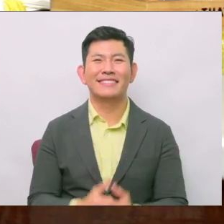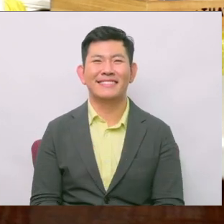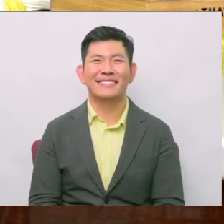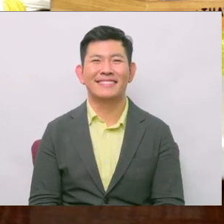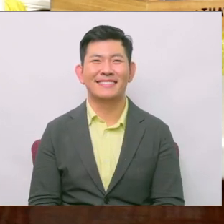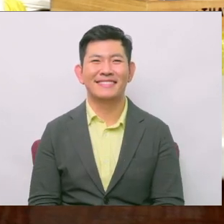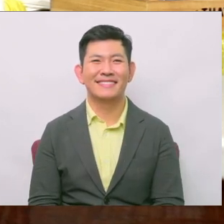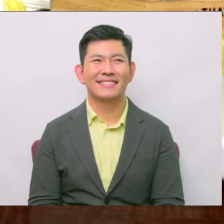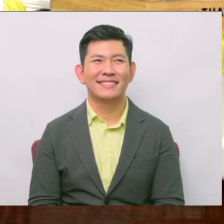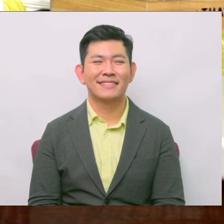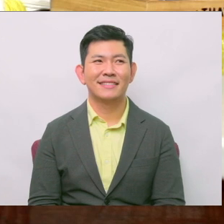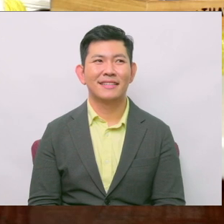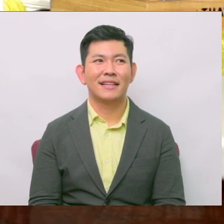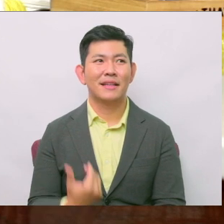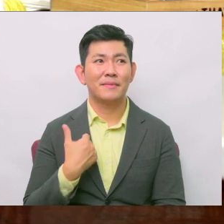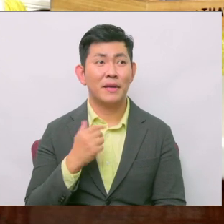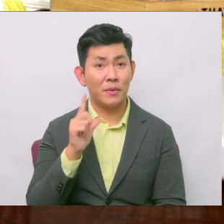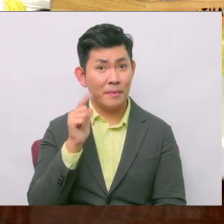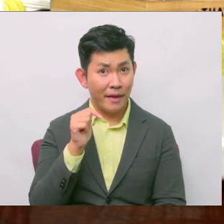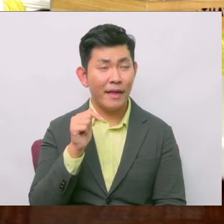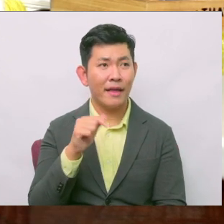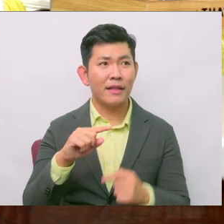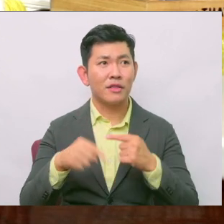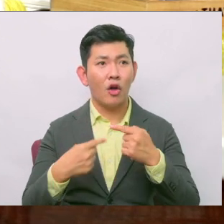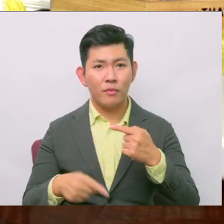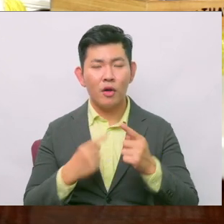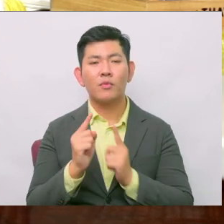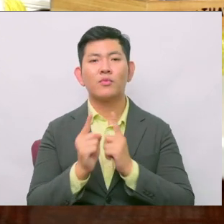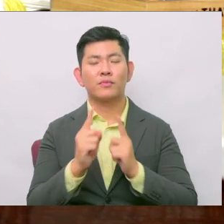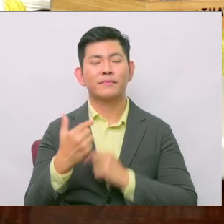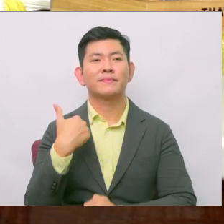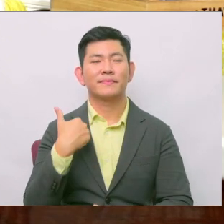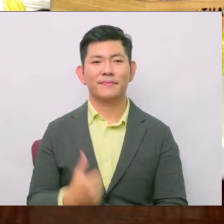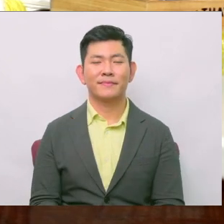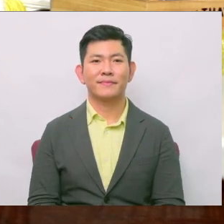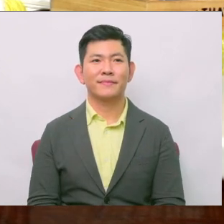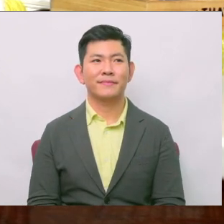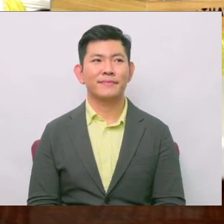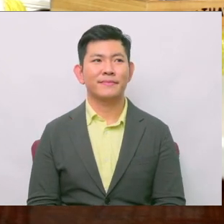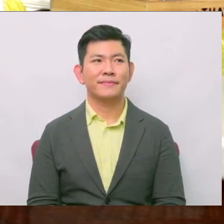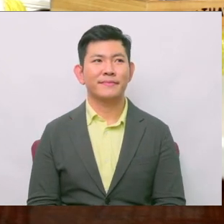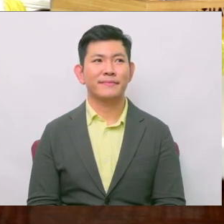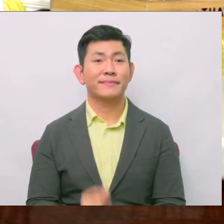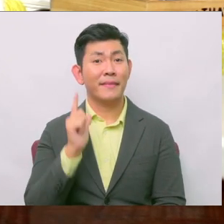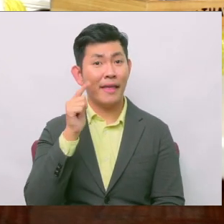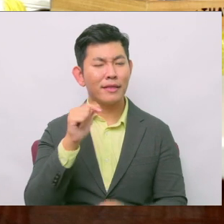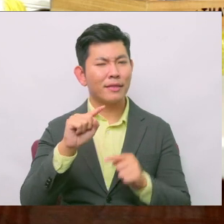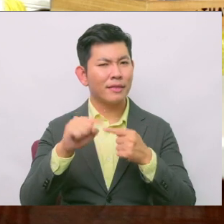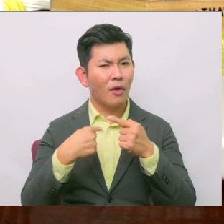โอ้ยคุณแม่นัสรีเห็นไหมคะคุณแม่นัสรีก็มาคุยกับเราด้วยนะคะเอ๊คุณแม่นัสรีตอบว่ายัง